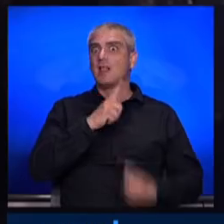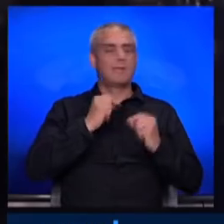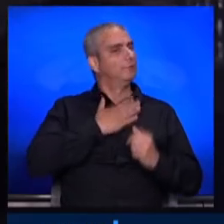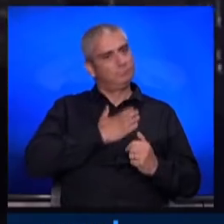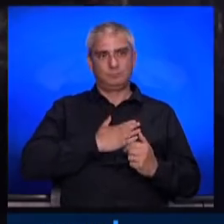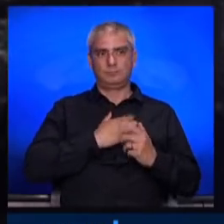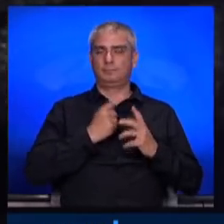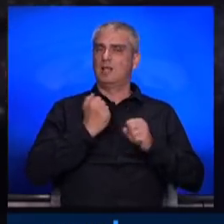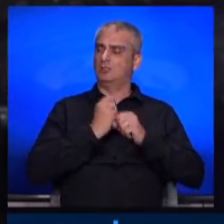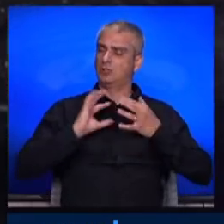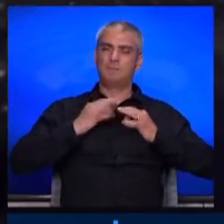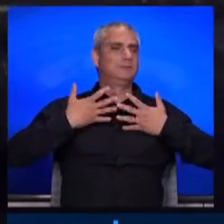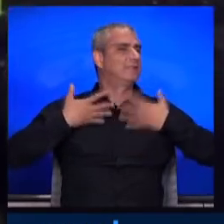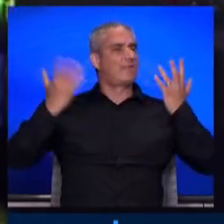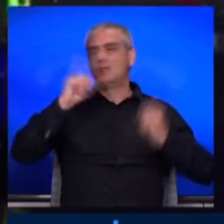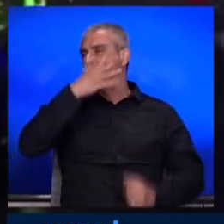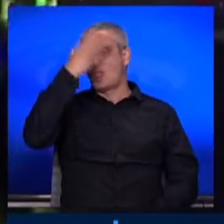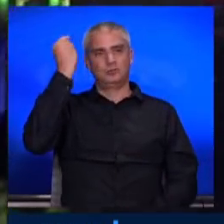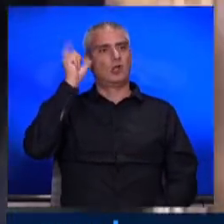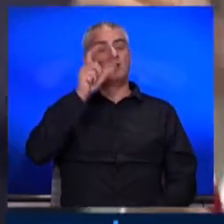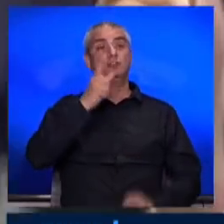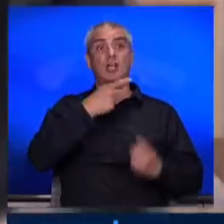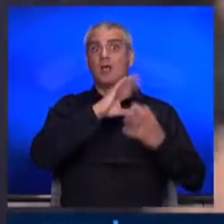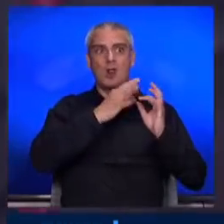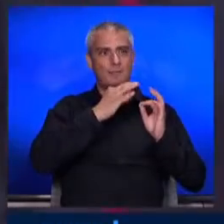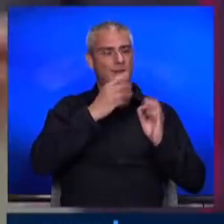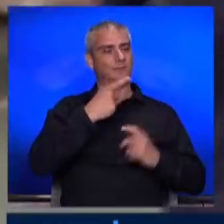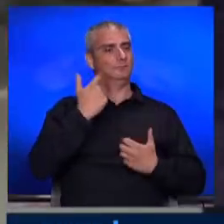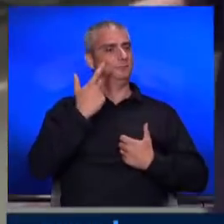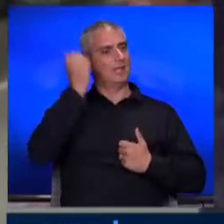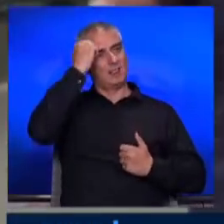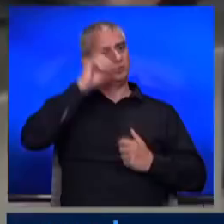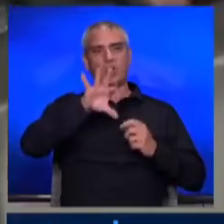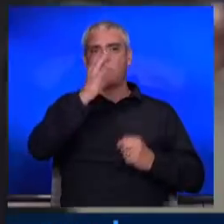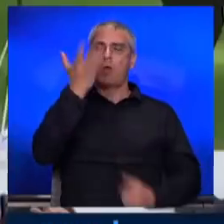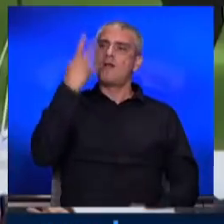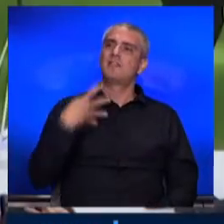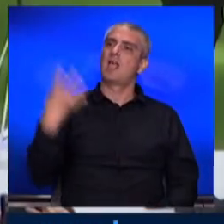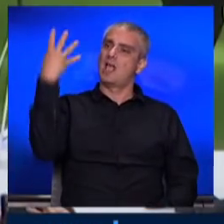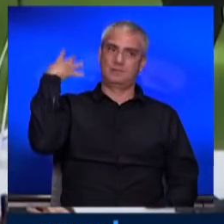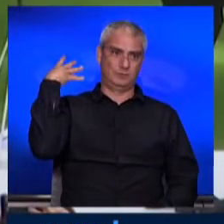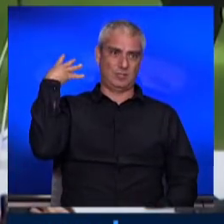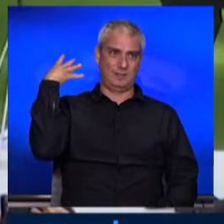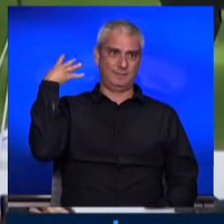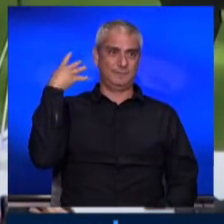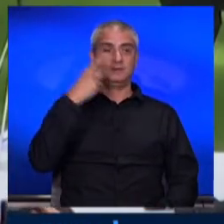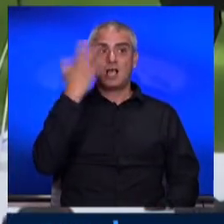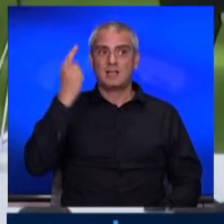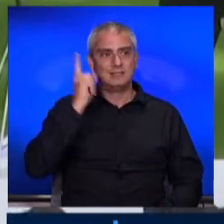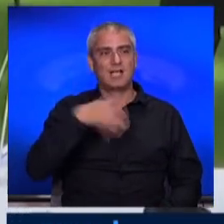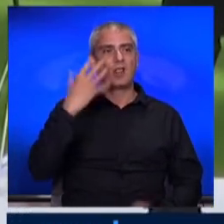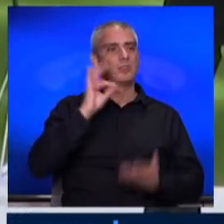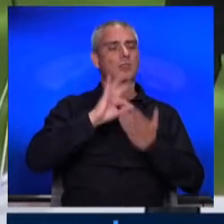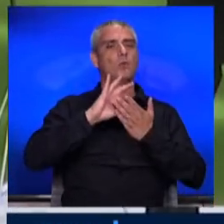להרים פסטיבל בלתי נשכח שיגרום לאנשי הוועד האולימפי להתחרט שלא בחרו בהם לפני 4 שנים. זו הייתה אמורה להיות